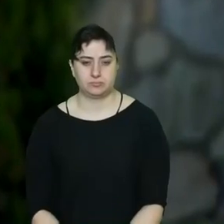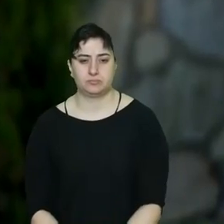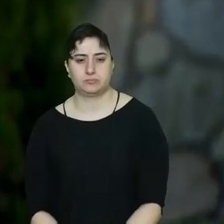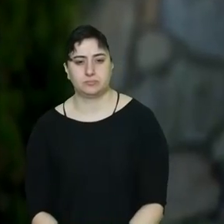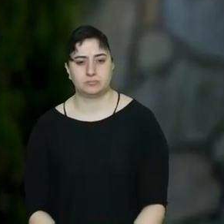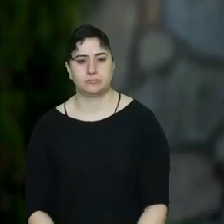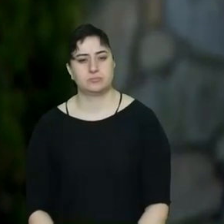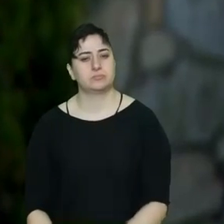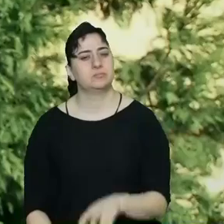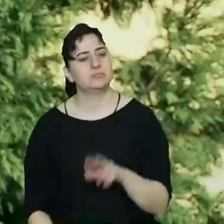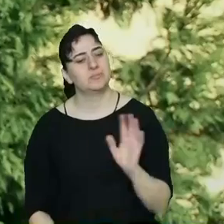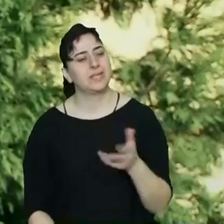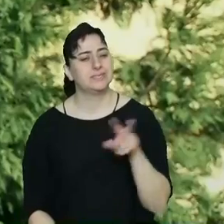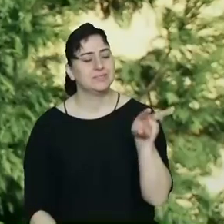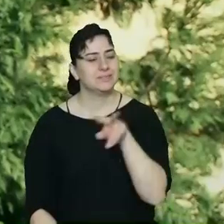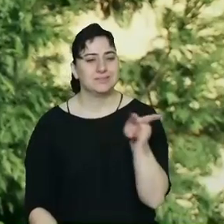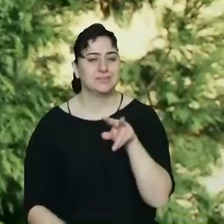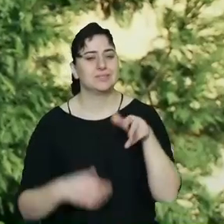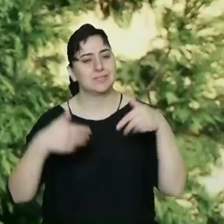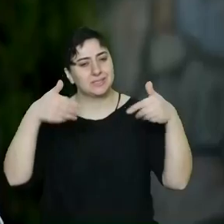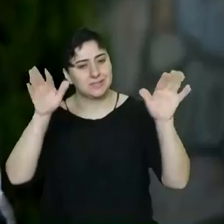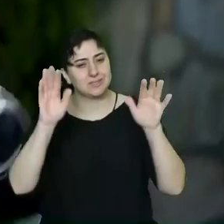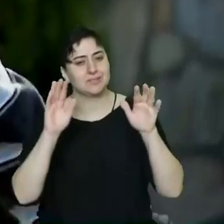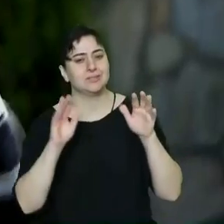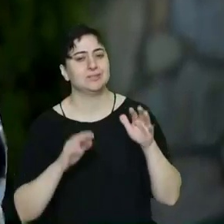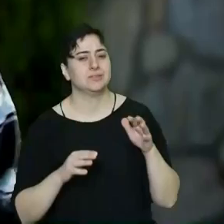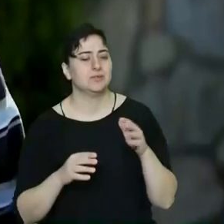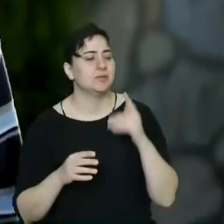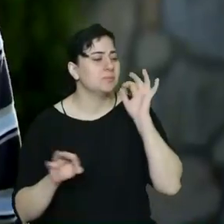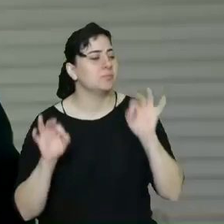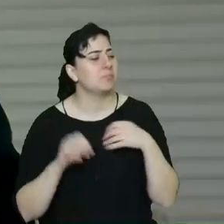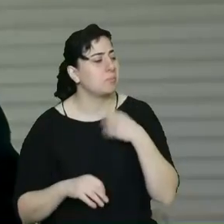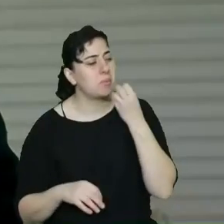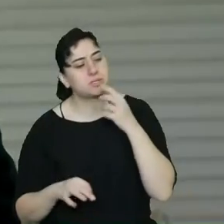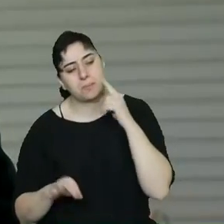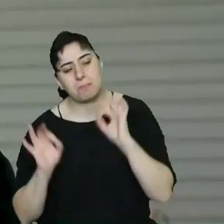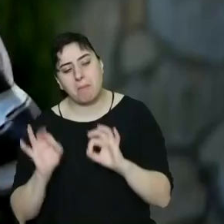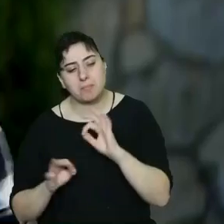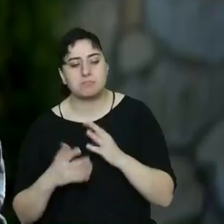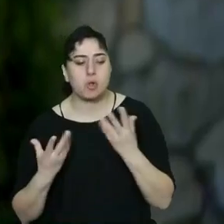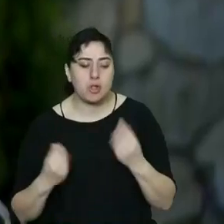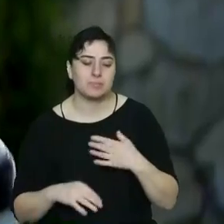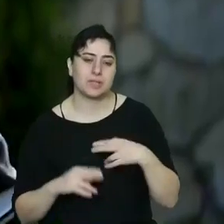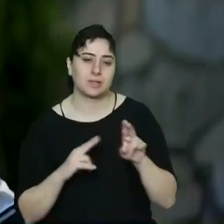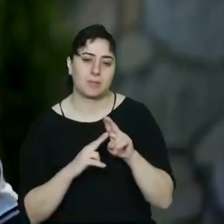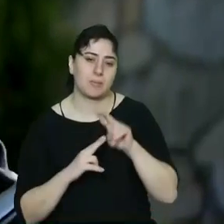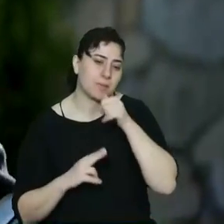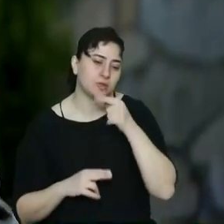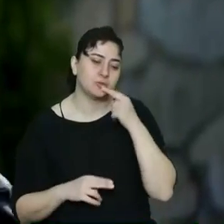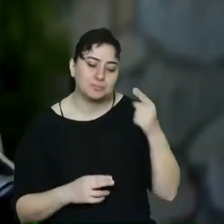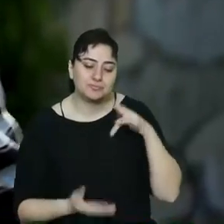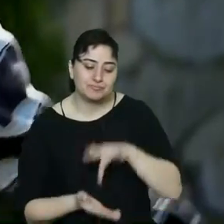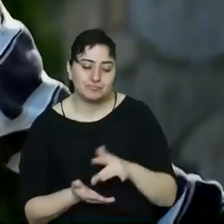Şey diyorum, siz neyse gidin biraz daha arayın, ben de bir bahçeye bakayım. Anasını artık Kemal Bey'e söylerim,